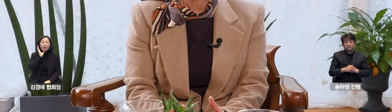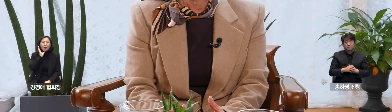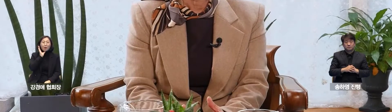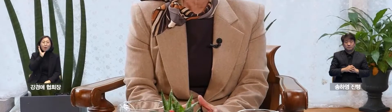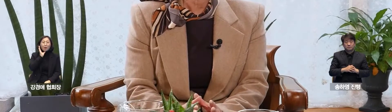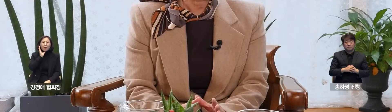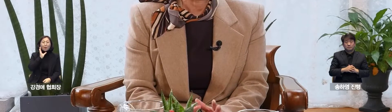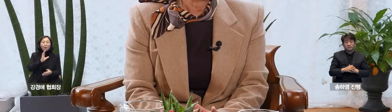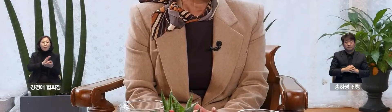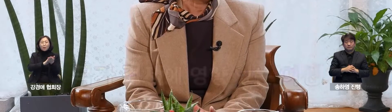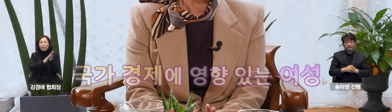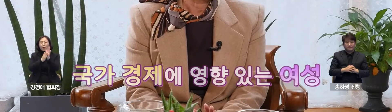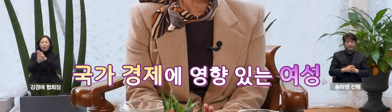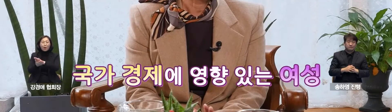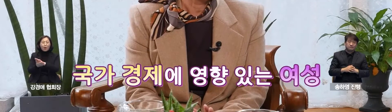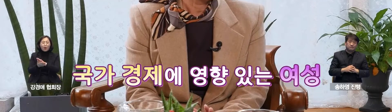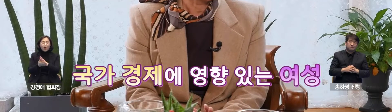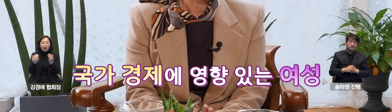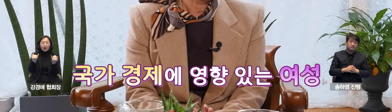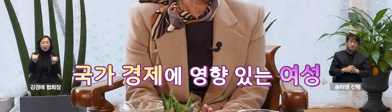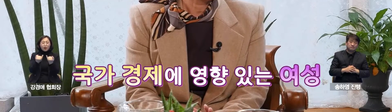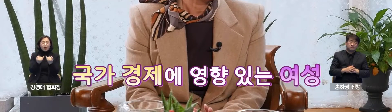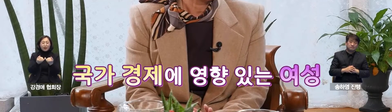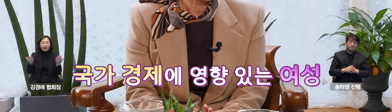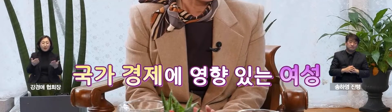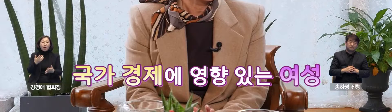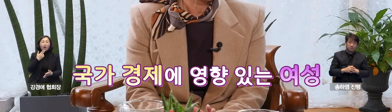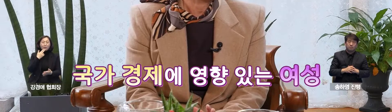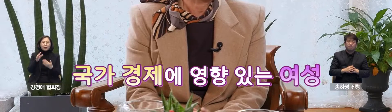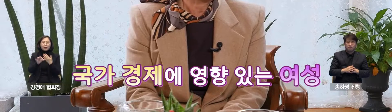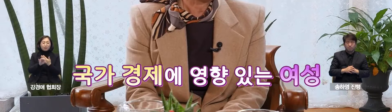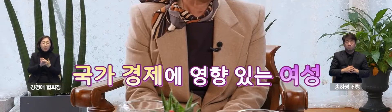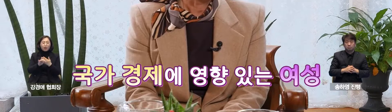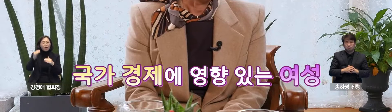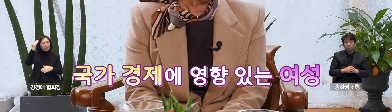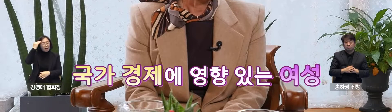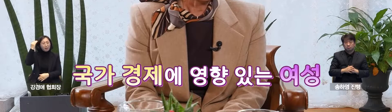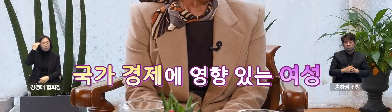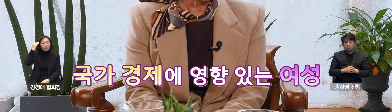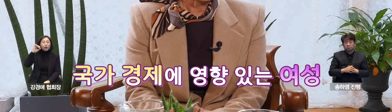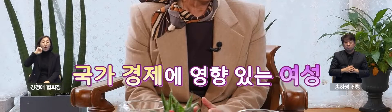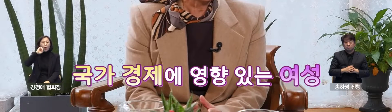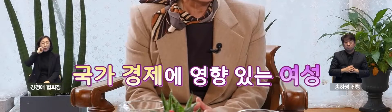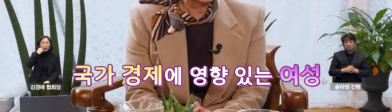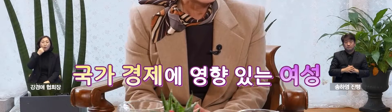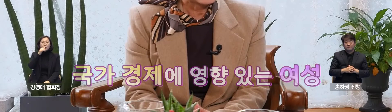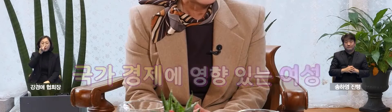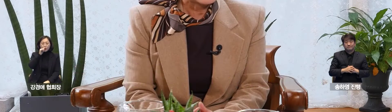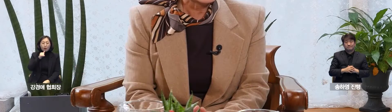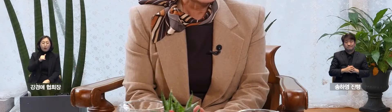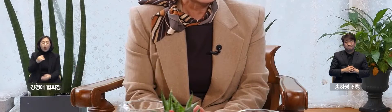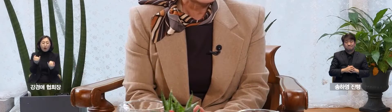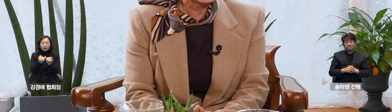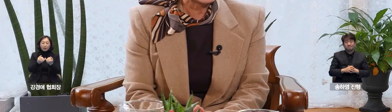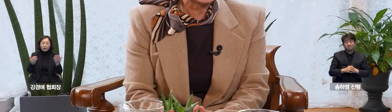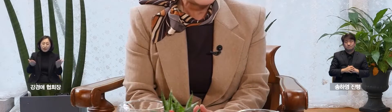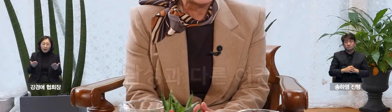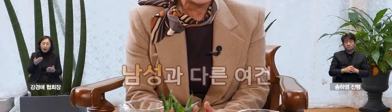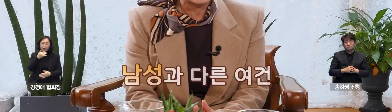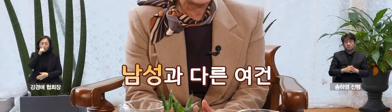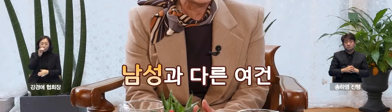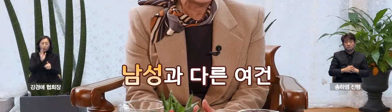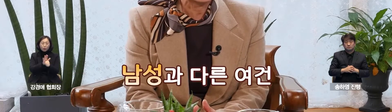여성들이 일을 하지 않으면 대한민국이 어려웠거든요. 분명히. 근데 여성들을 일하게 만들려면 여성들이